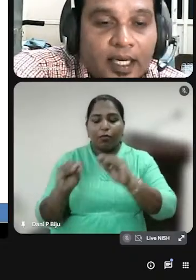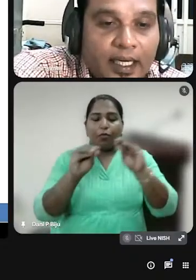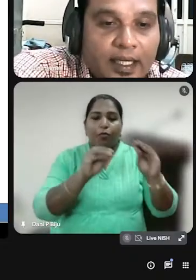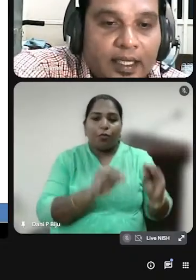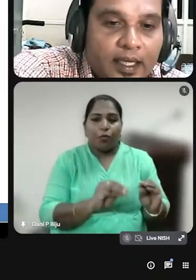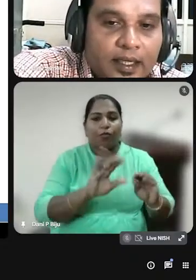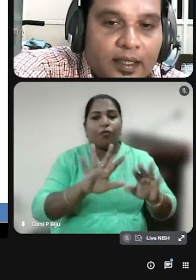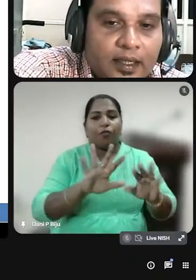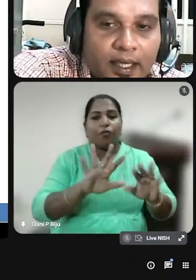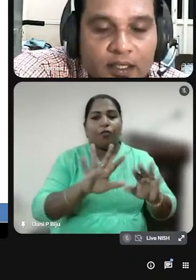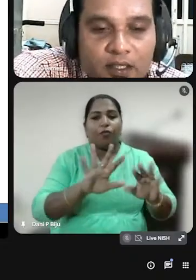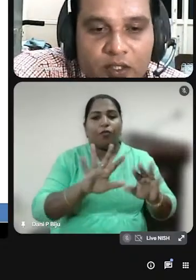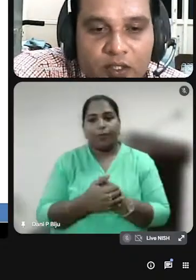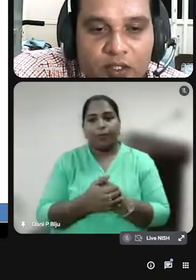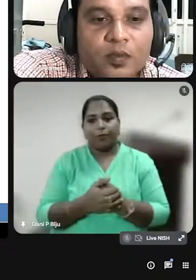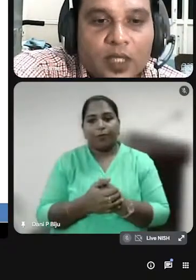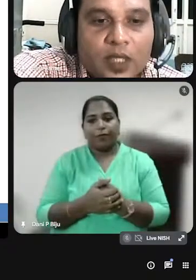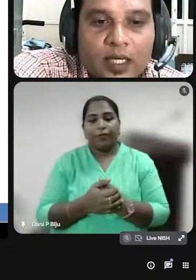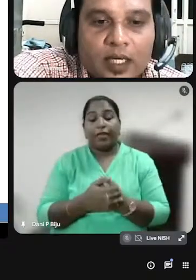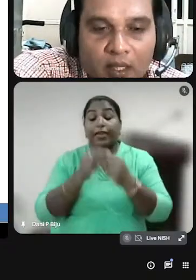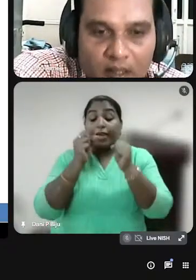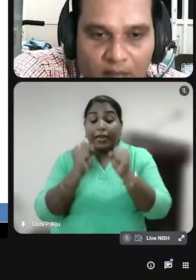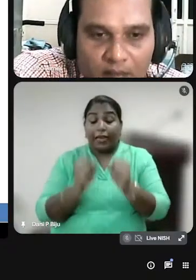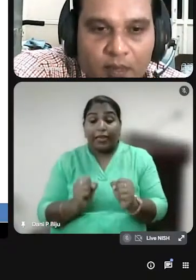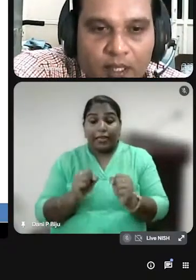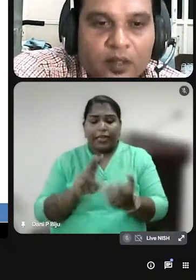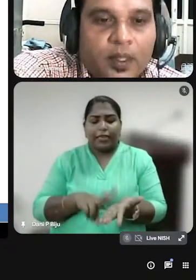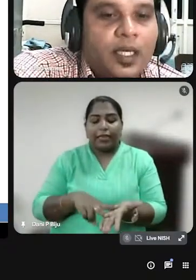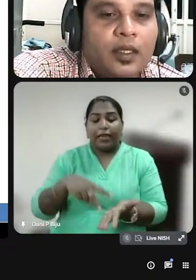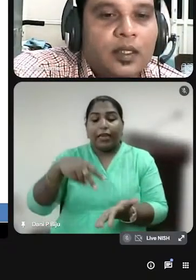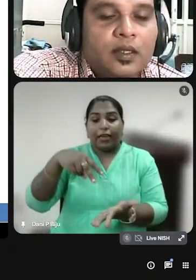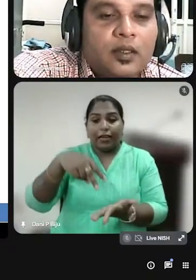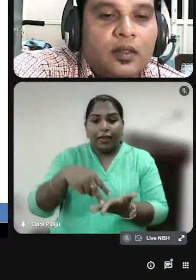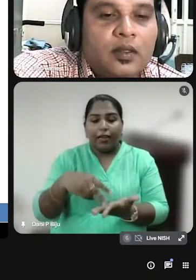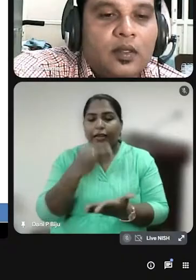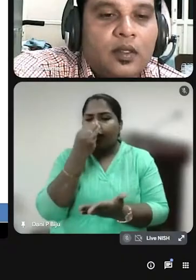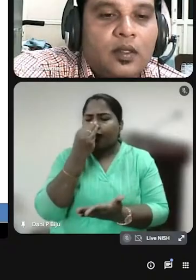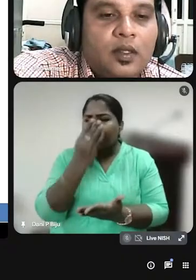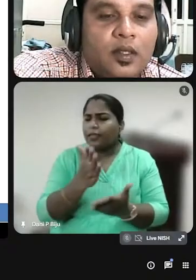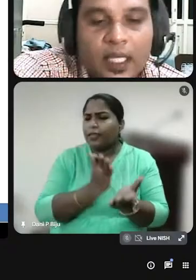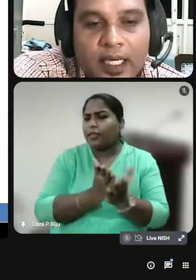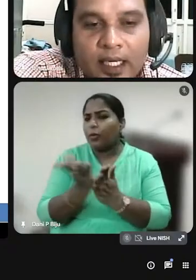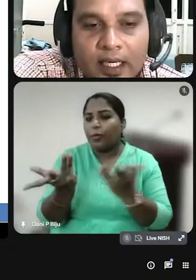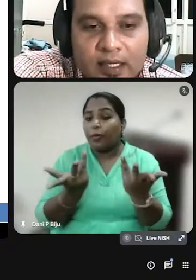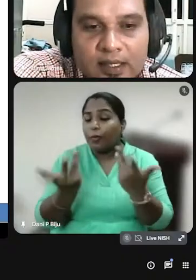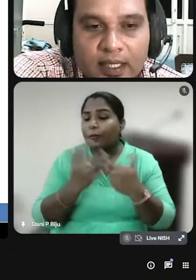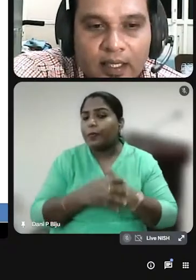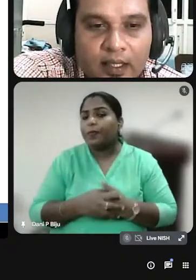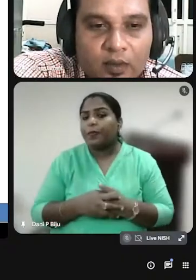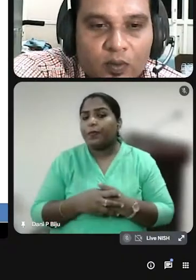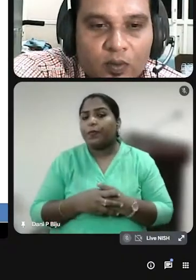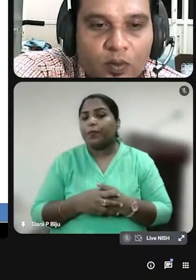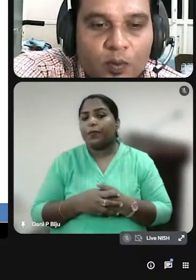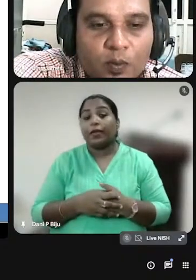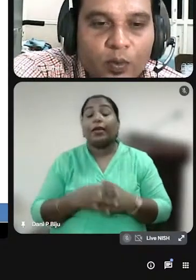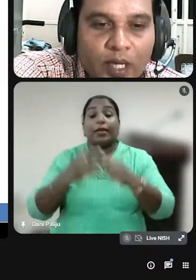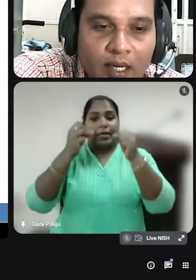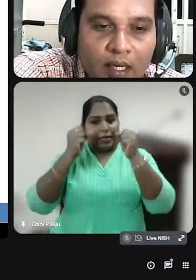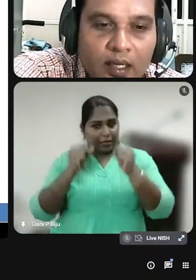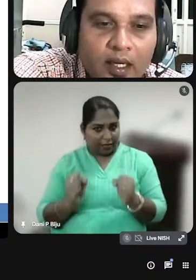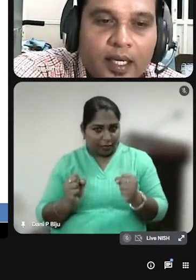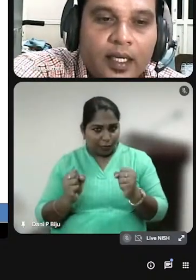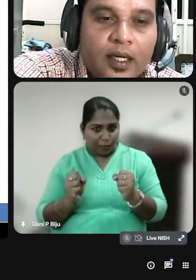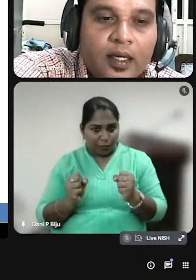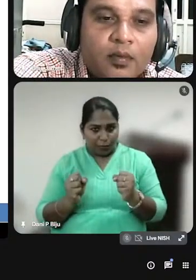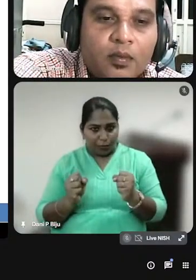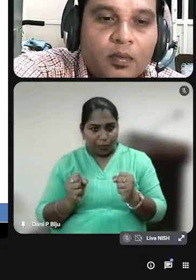ഇരുന്നിട്ട് എണീക്കാനായിട്ട് ഏറ്റവും നല്ല മാർഗം എന്ന് പറയുന്നത് നേരെ കസേരയിൽ ഇരുന്നു